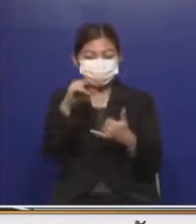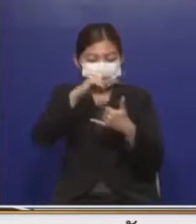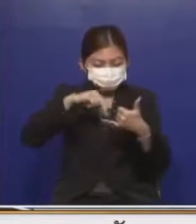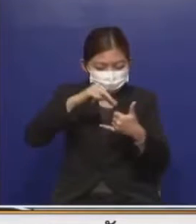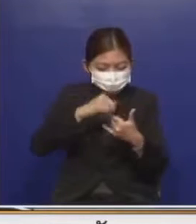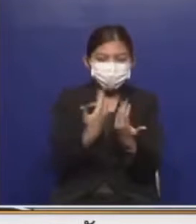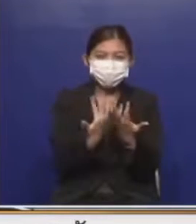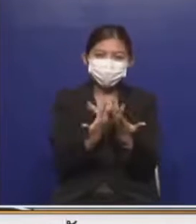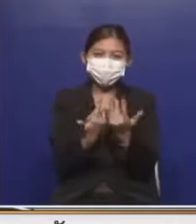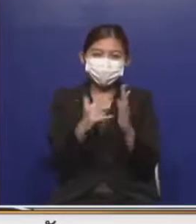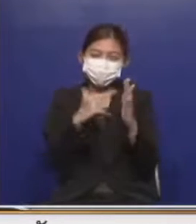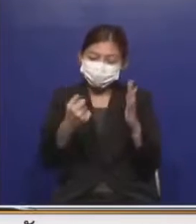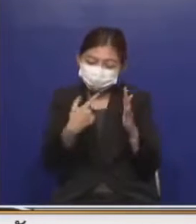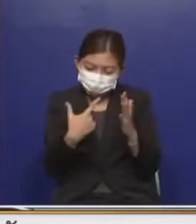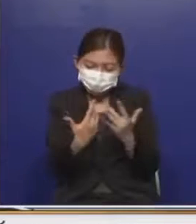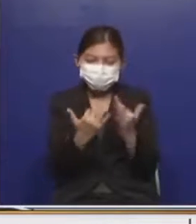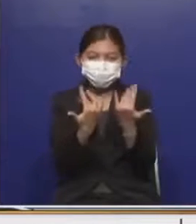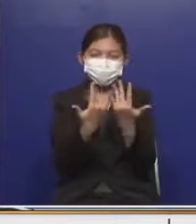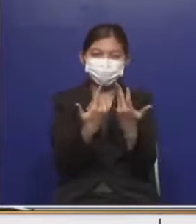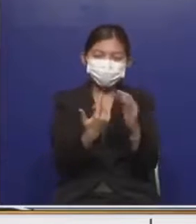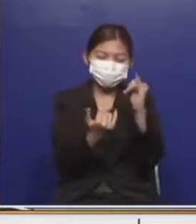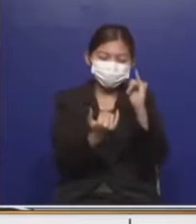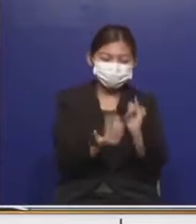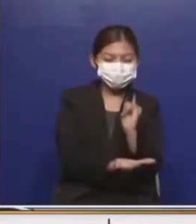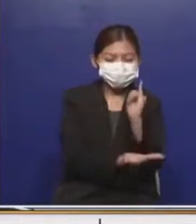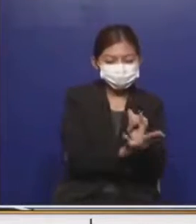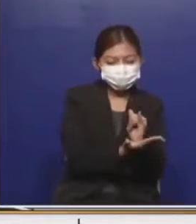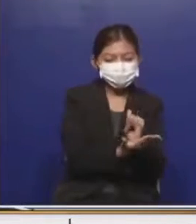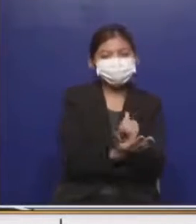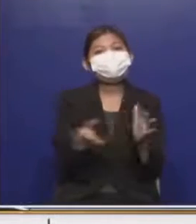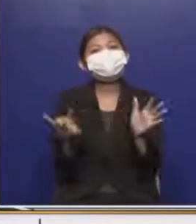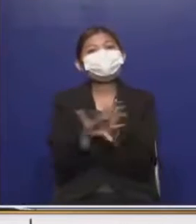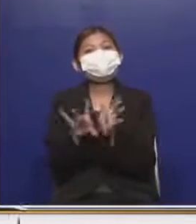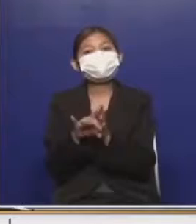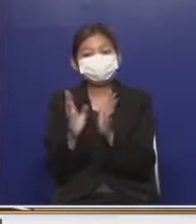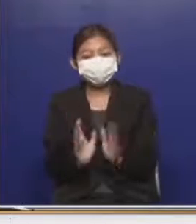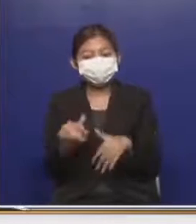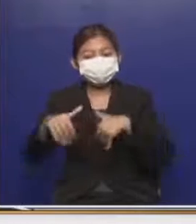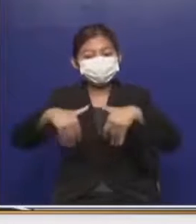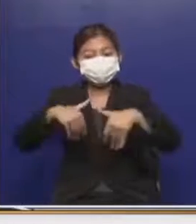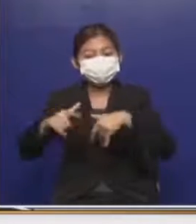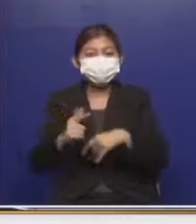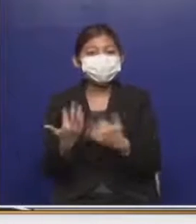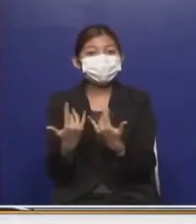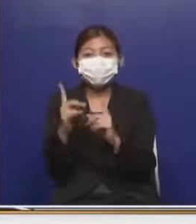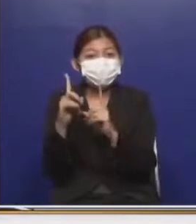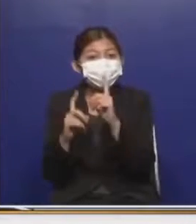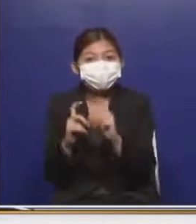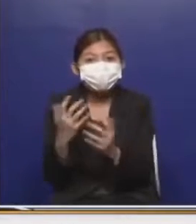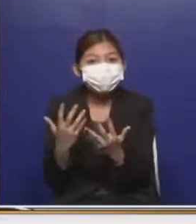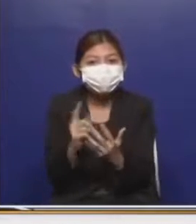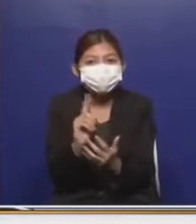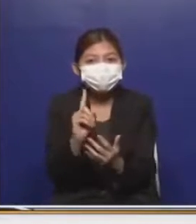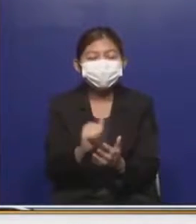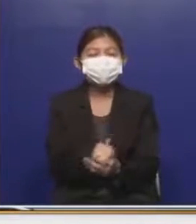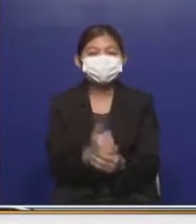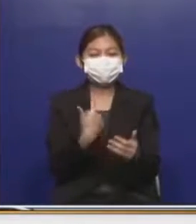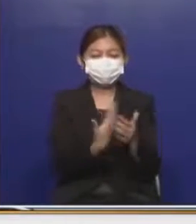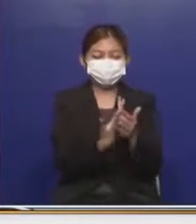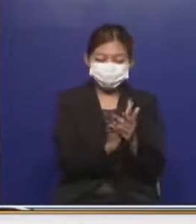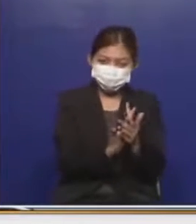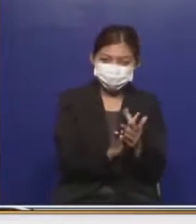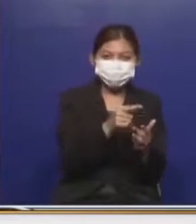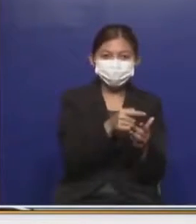รอยาสุดท้ายประชาชน ต้องรอความตายขนาดแค่การใช้เงินรัฐบาลชุดนี้